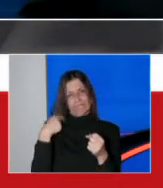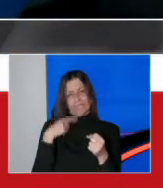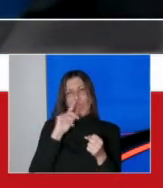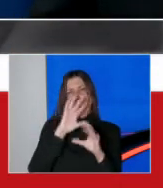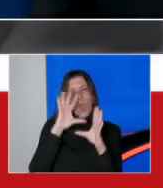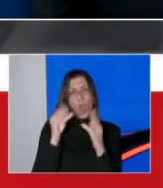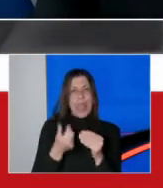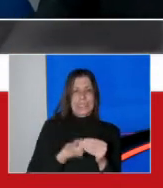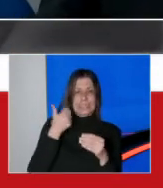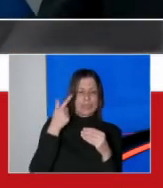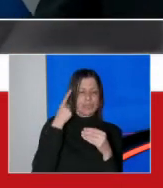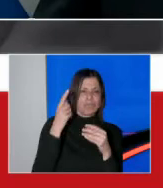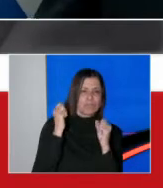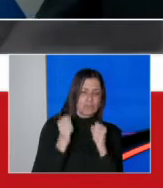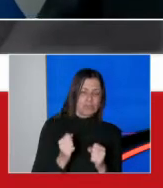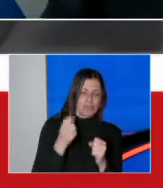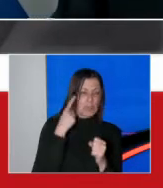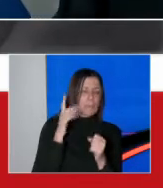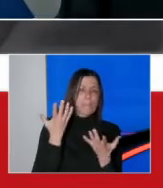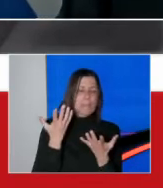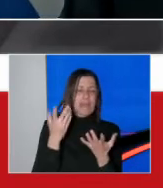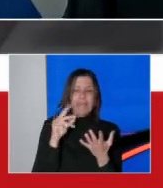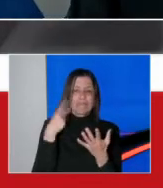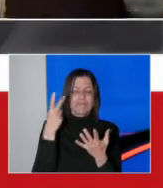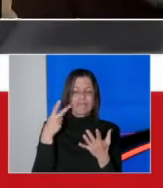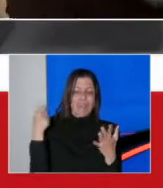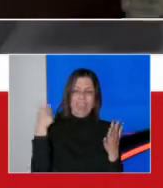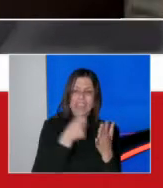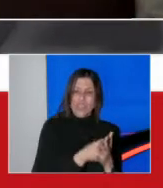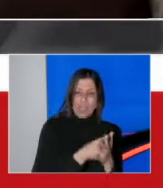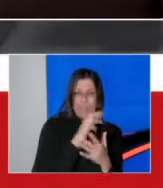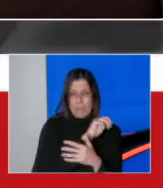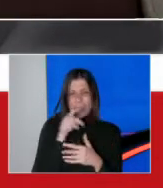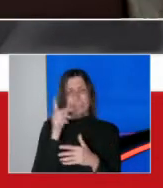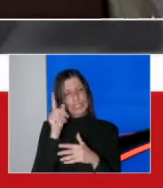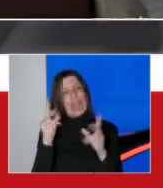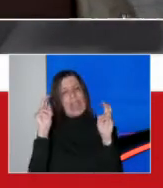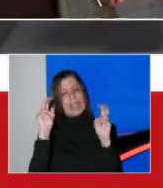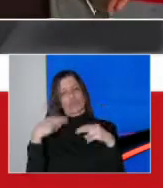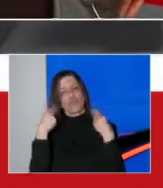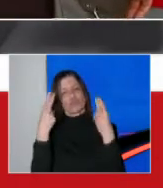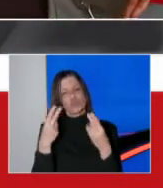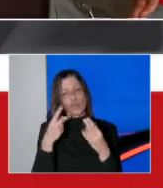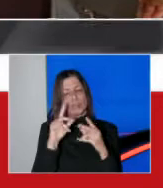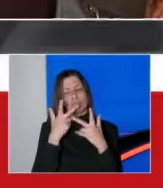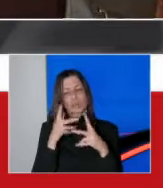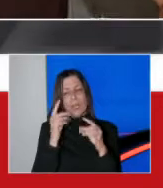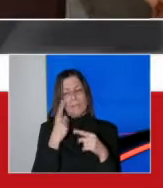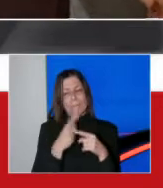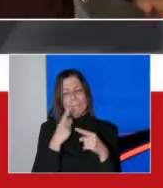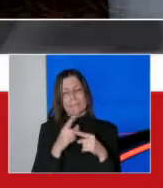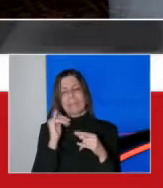השרים סגורים ומיושרים עד הסוף בעניין הזה, וגם יצטרכו להגדיר עוד פעם באופן מדויק יותר מהם אותם